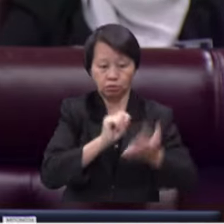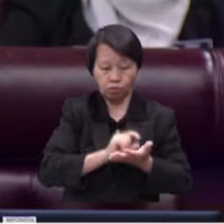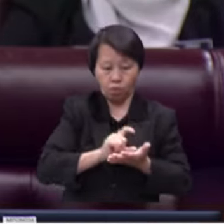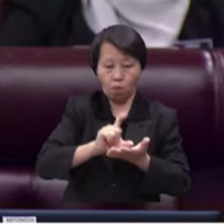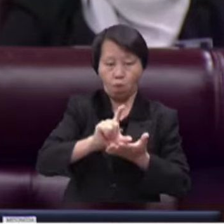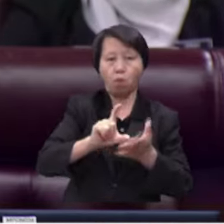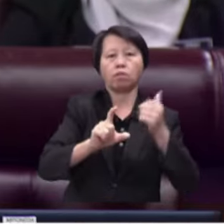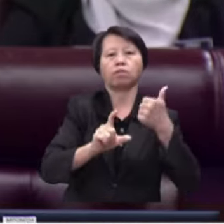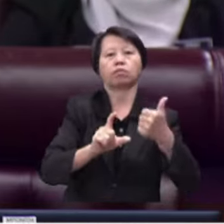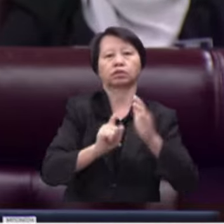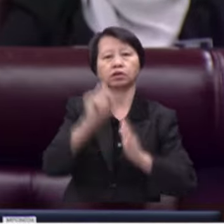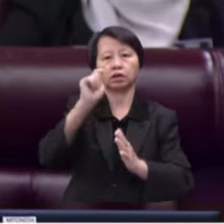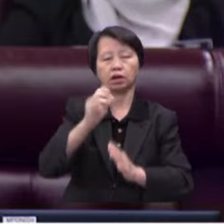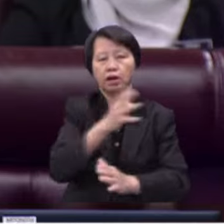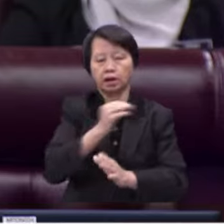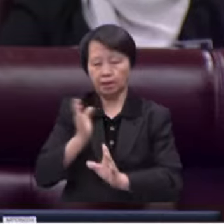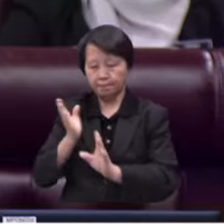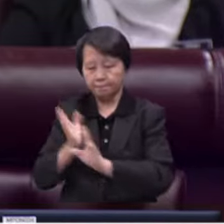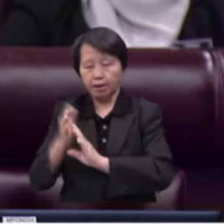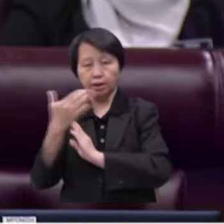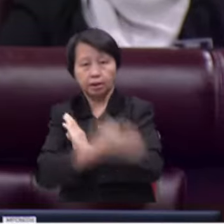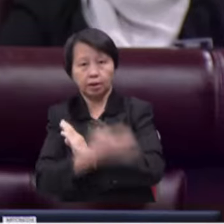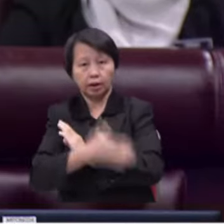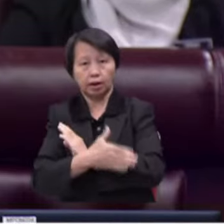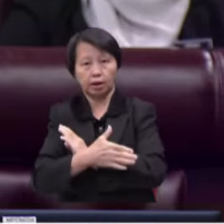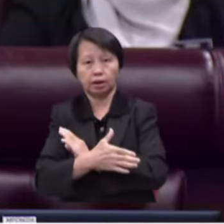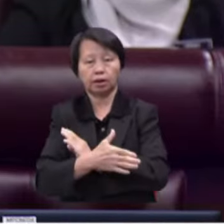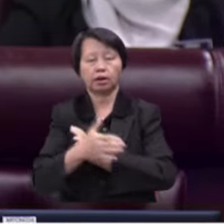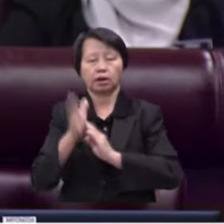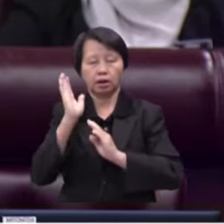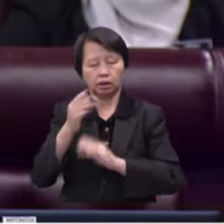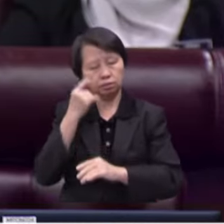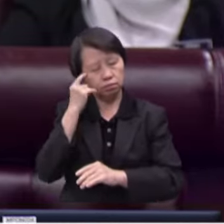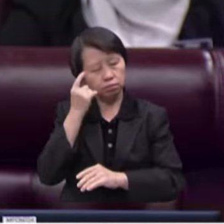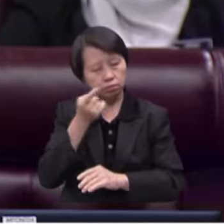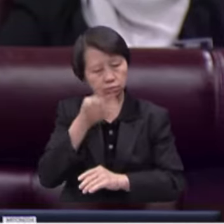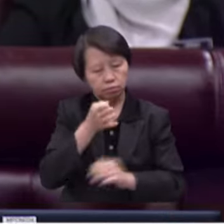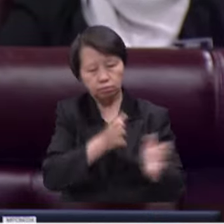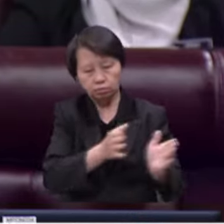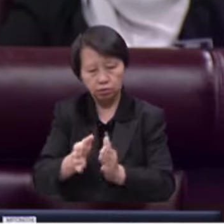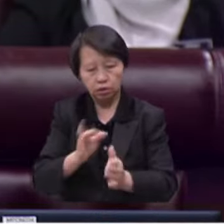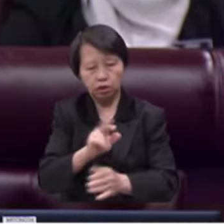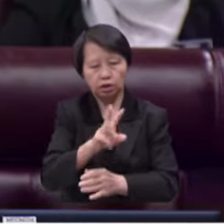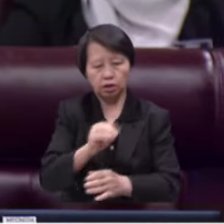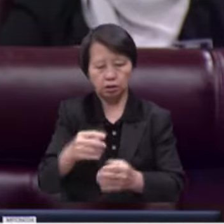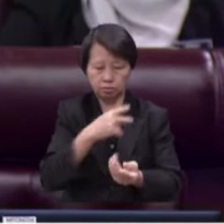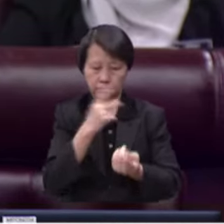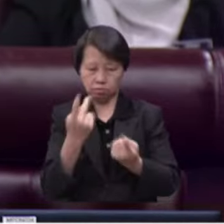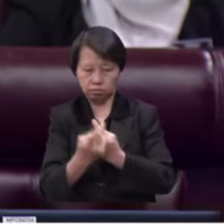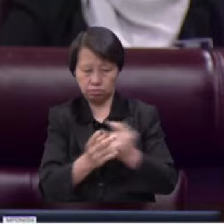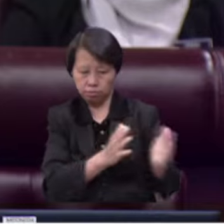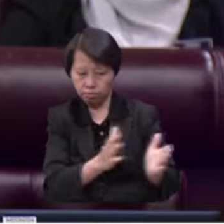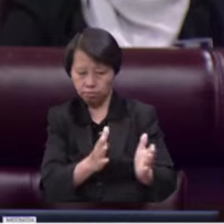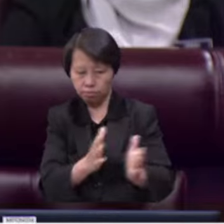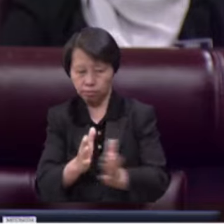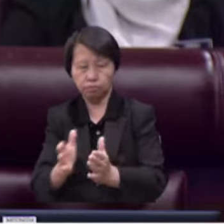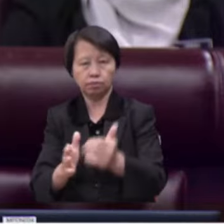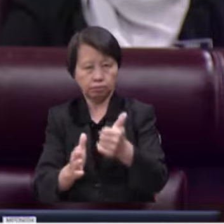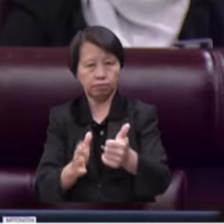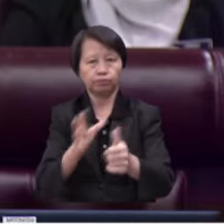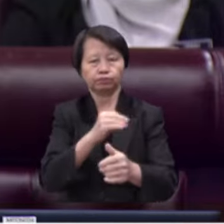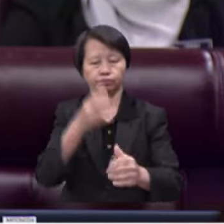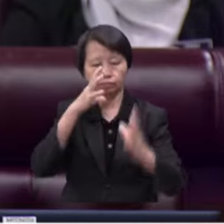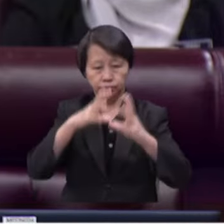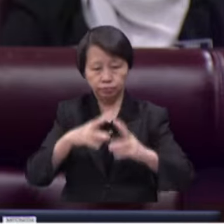Selain itu Bank Negara Malaysia juga akan mengambil pendekatan untuk memastikan pelarisan Ringgit berada dalam keadaan teratur bagai